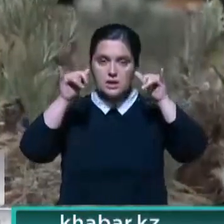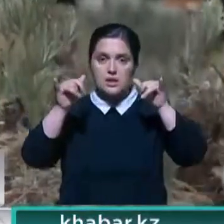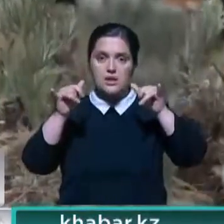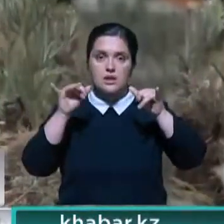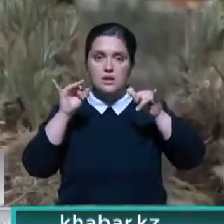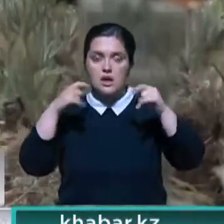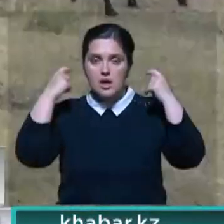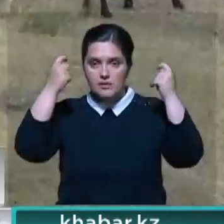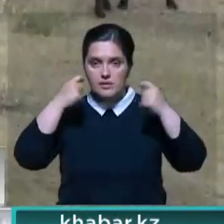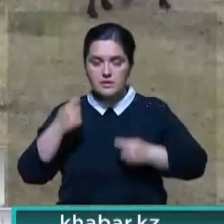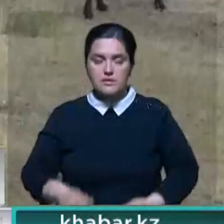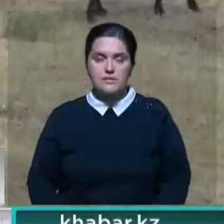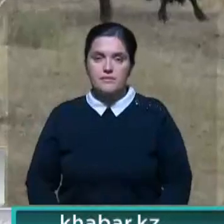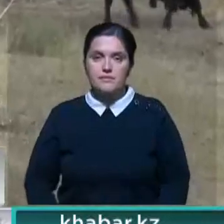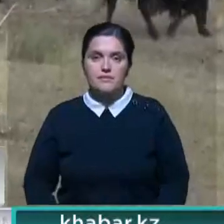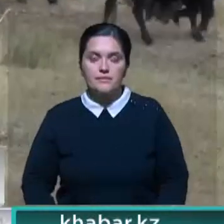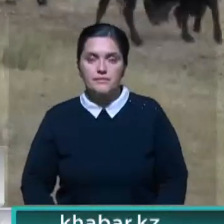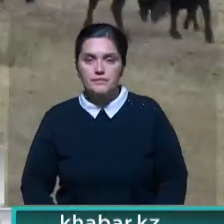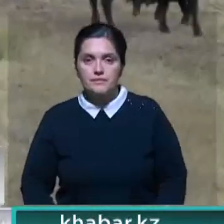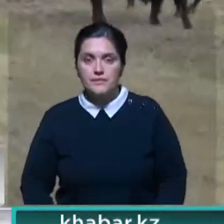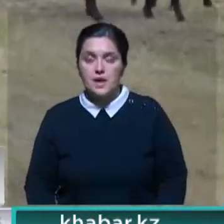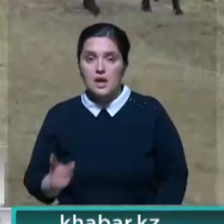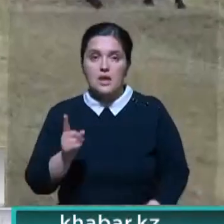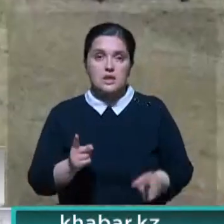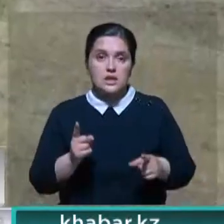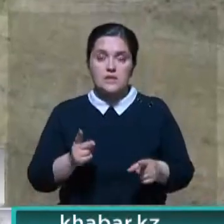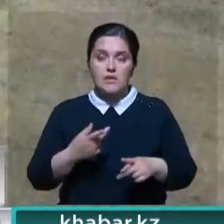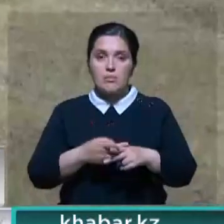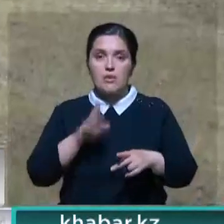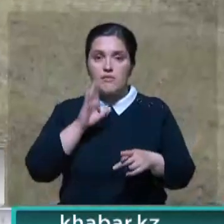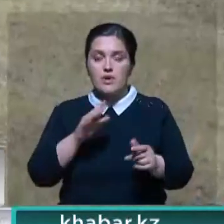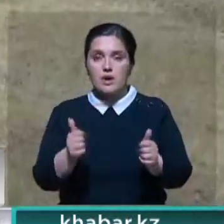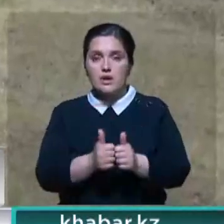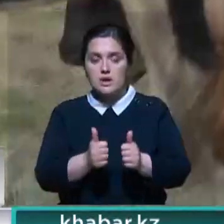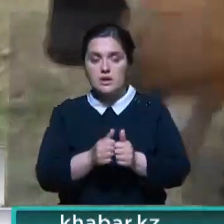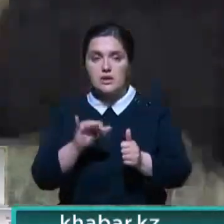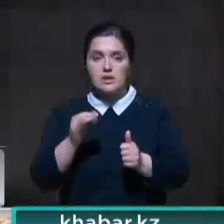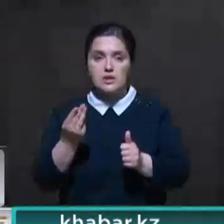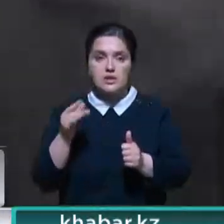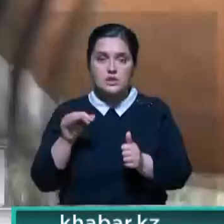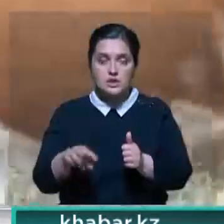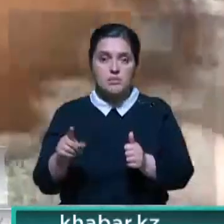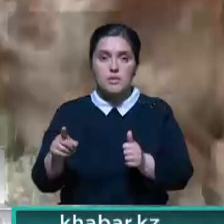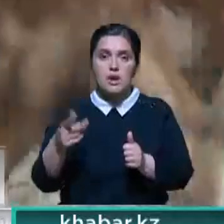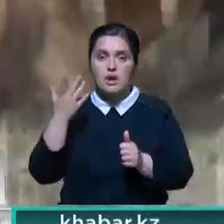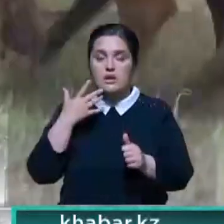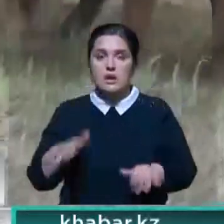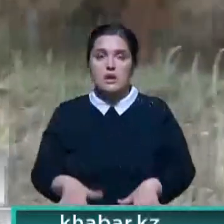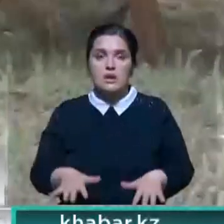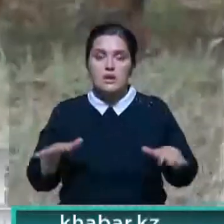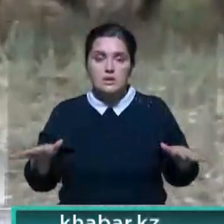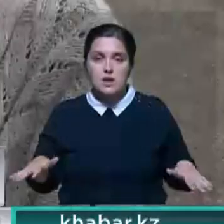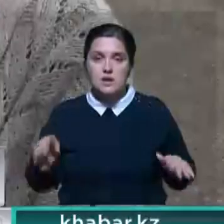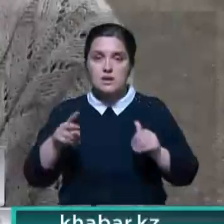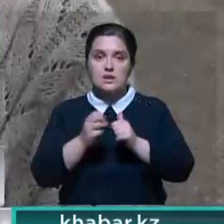же овец. Пастбищные угодья, они действительно находятся где-то возле водоемов, возле реки Ишим. И когда вот эти разливы есть, вот, допустим, в